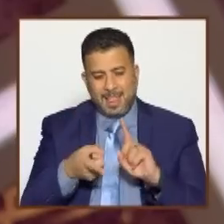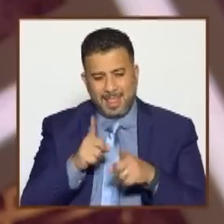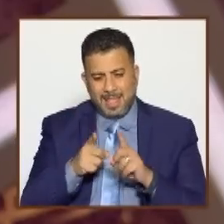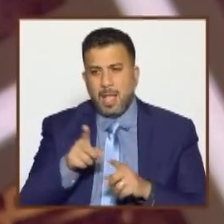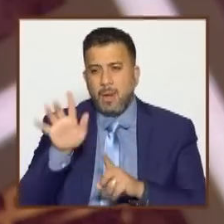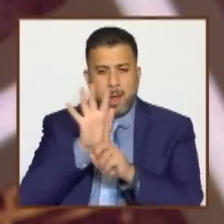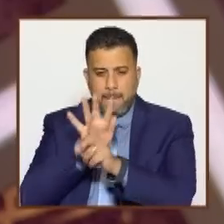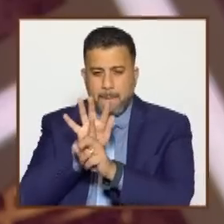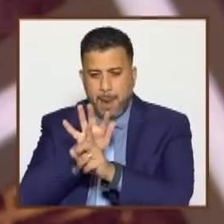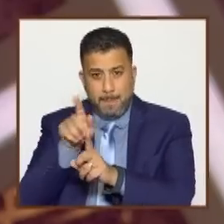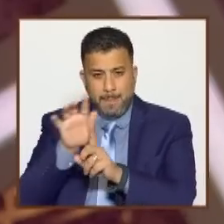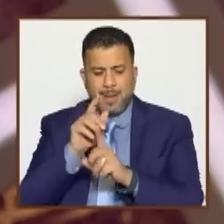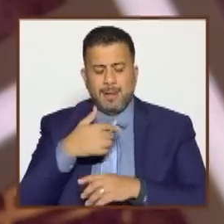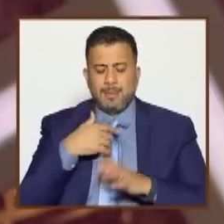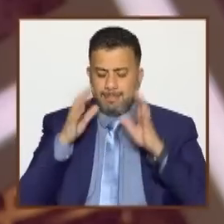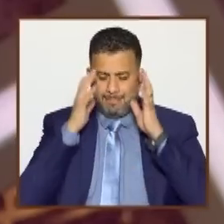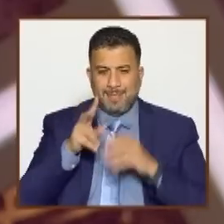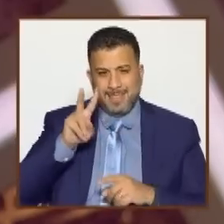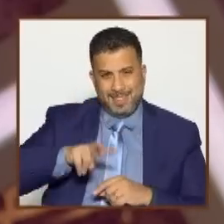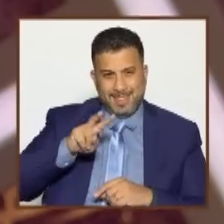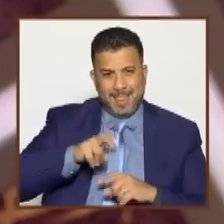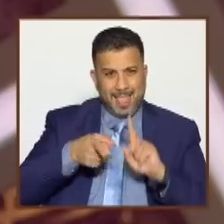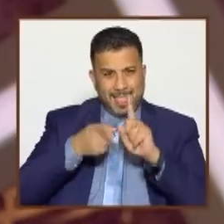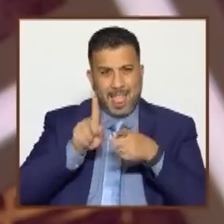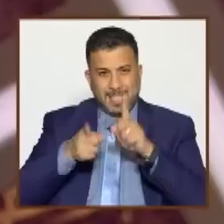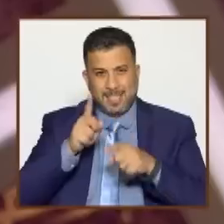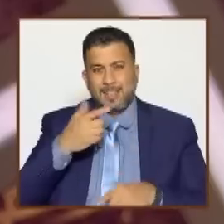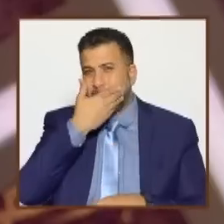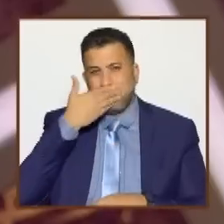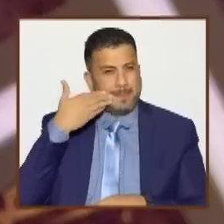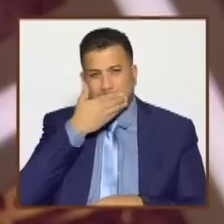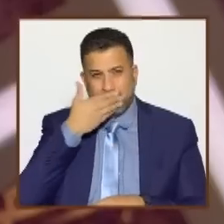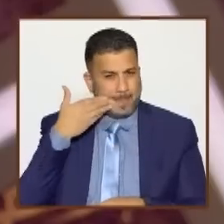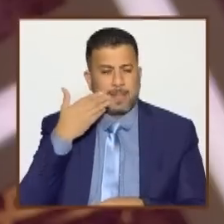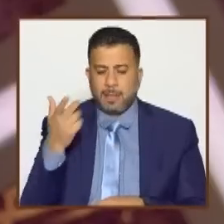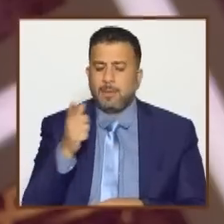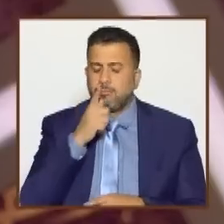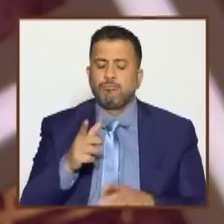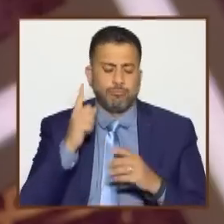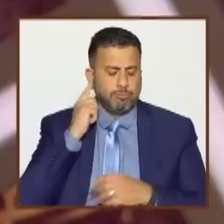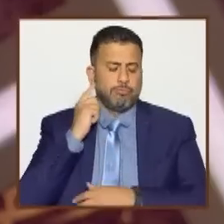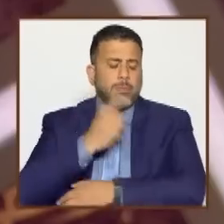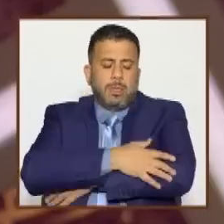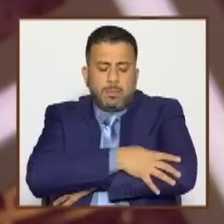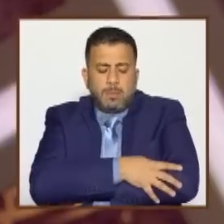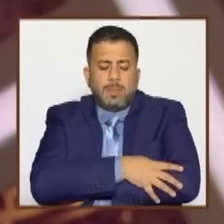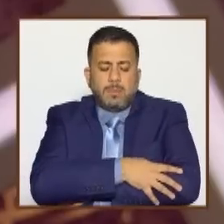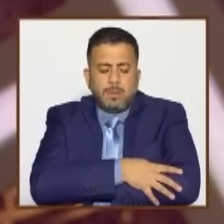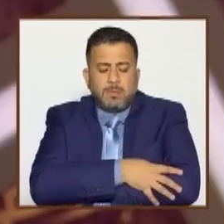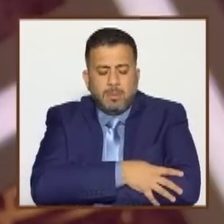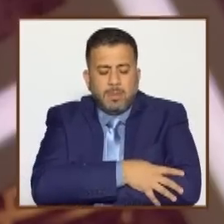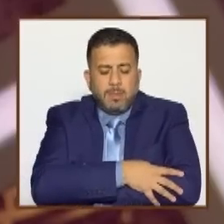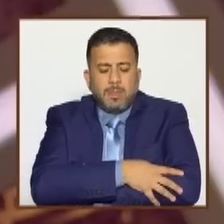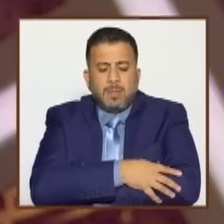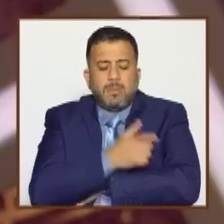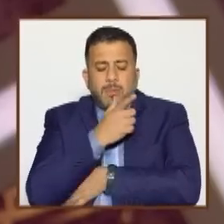خلف الإمام سواء أنت قرأت أو تستمع إلى قراءة الإمام، فإنك تقول